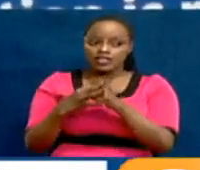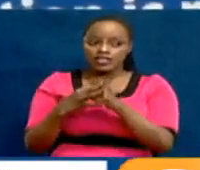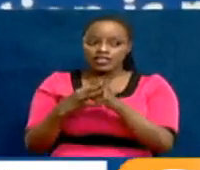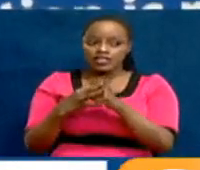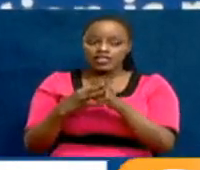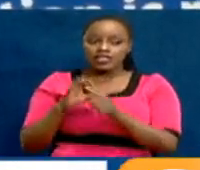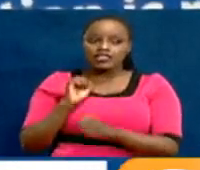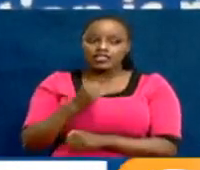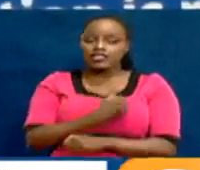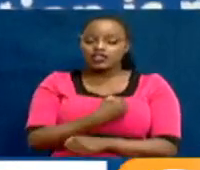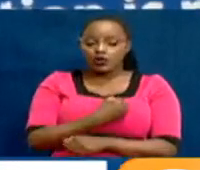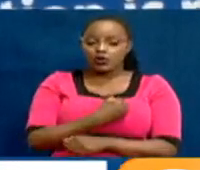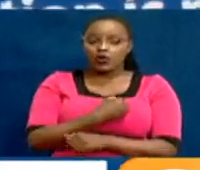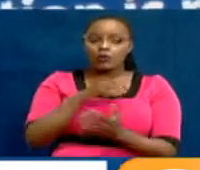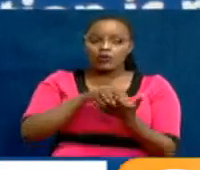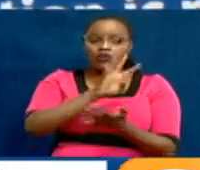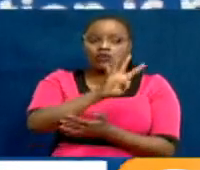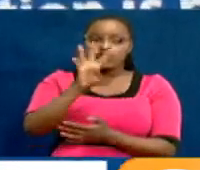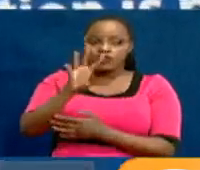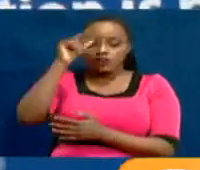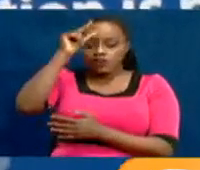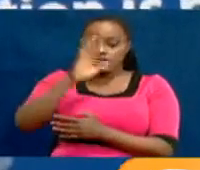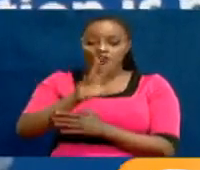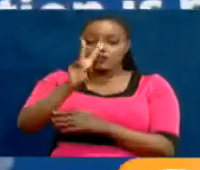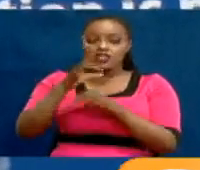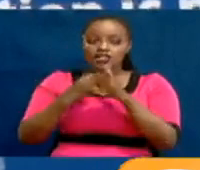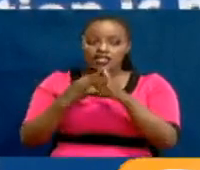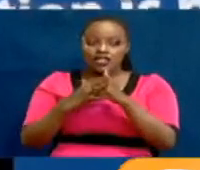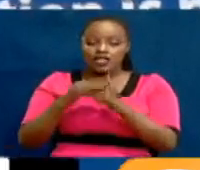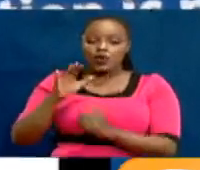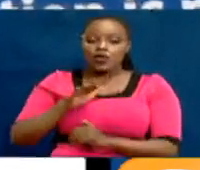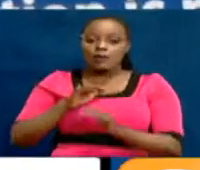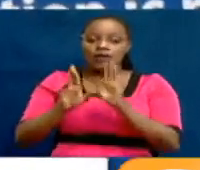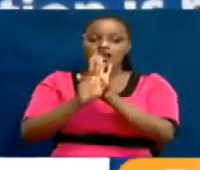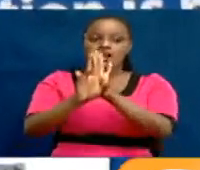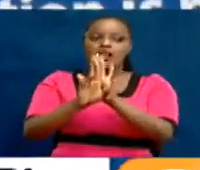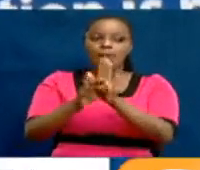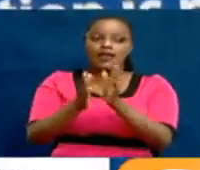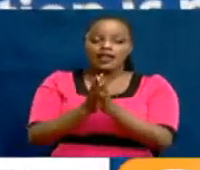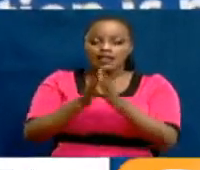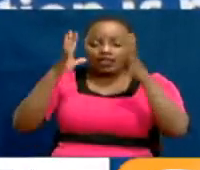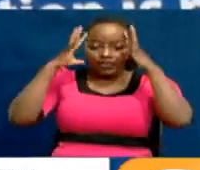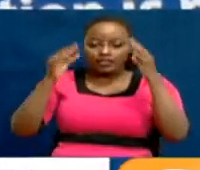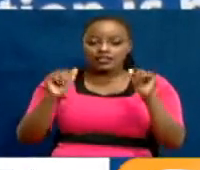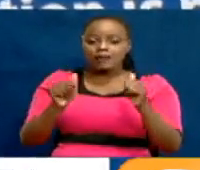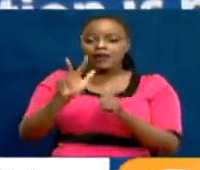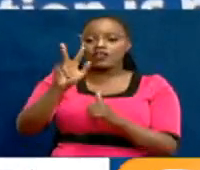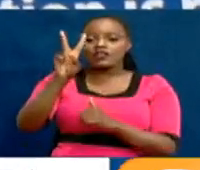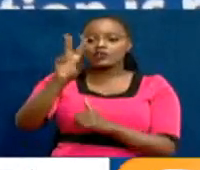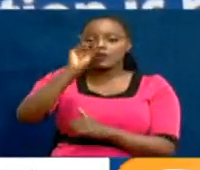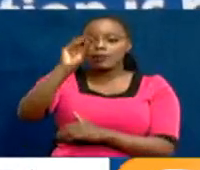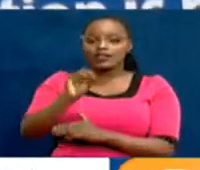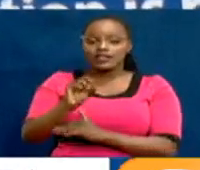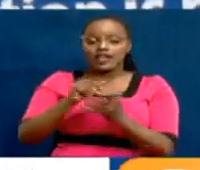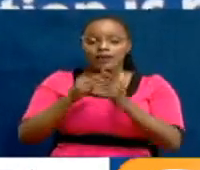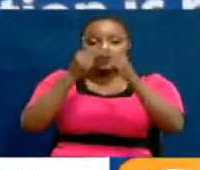28, senatorial 44, gubernatorial 28, women rep undecided is at 32%.